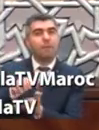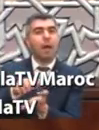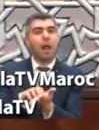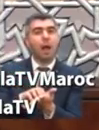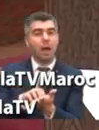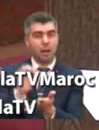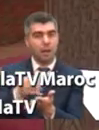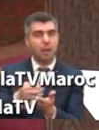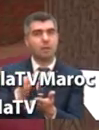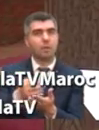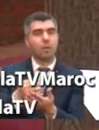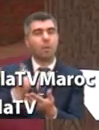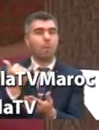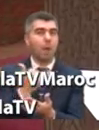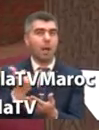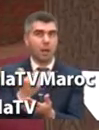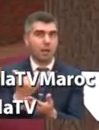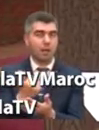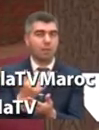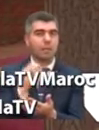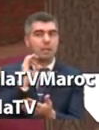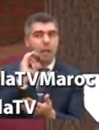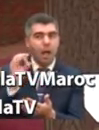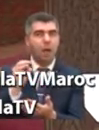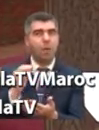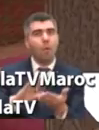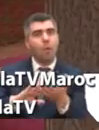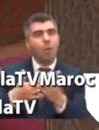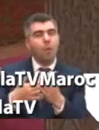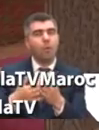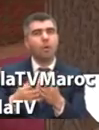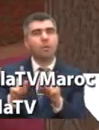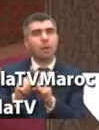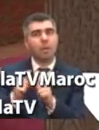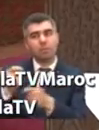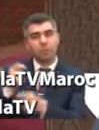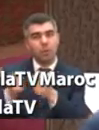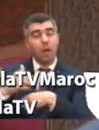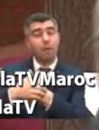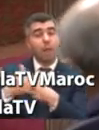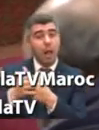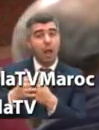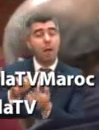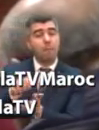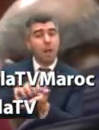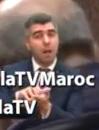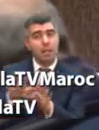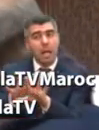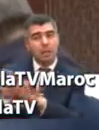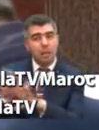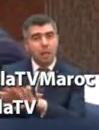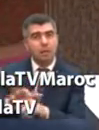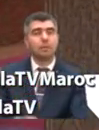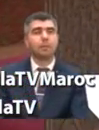تكون أونفاز مع لي زاتو ناتورال ديال المنطقة وباش نحولوا المنتوجات الفلاحية. بركان فلاحية سوس فلاحية، الحوز